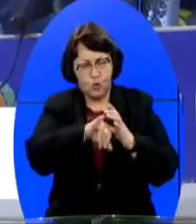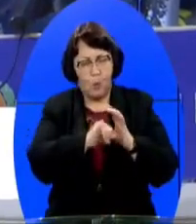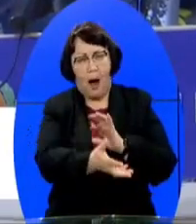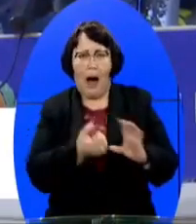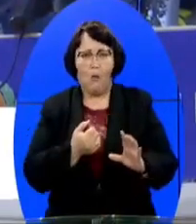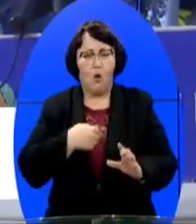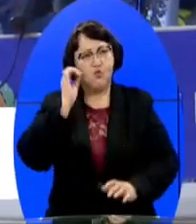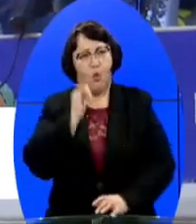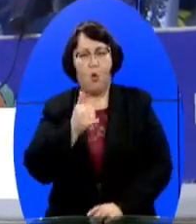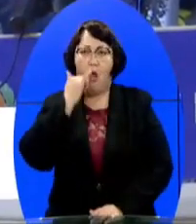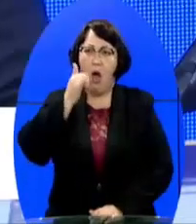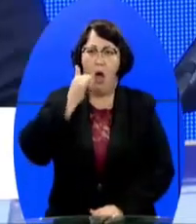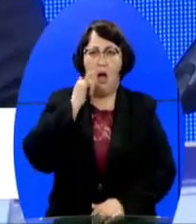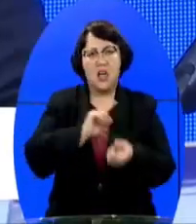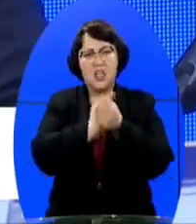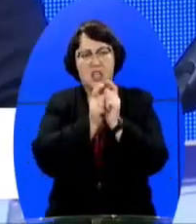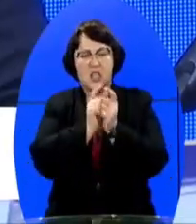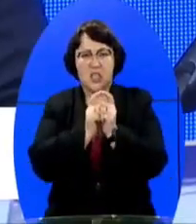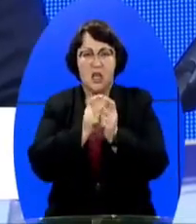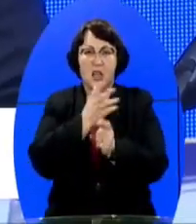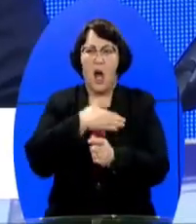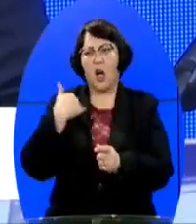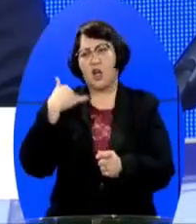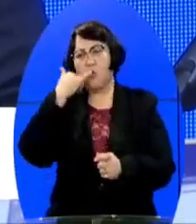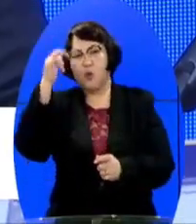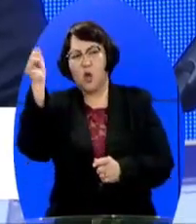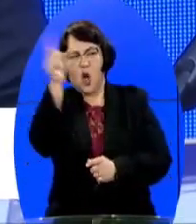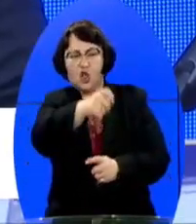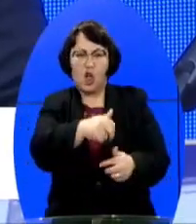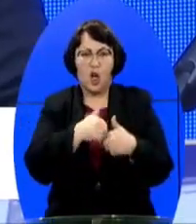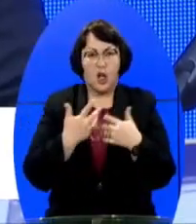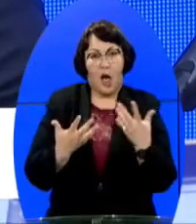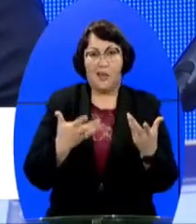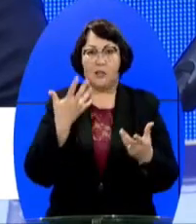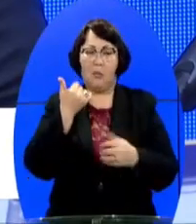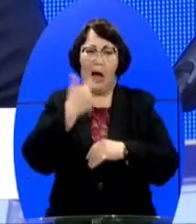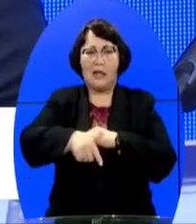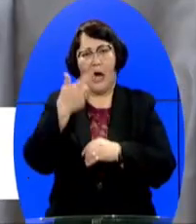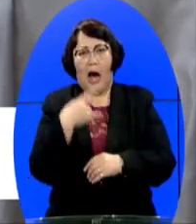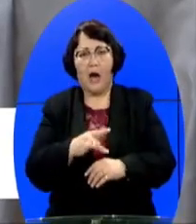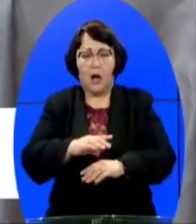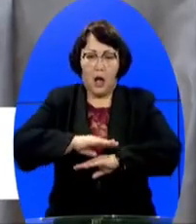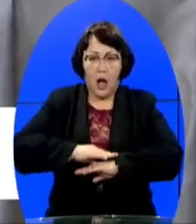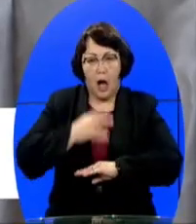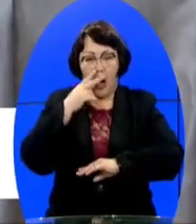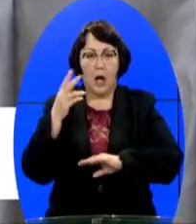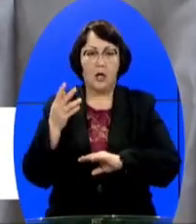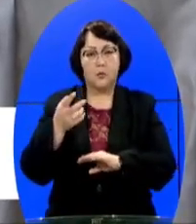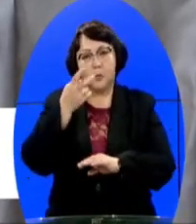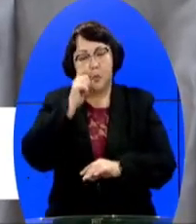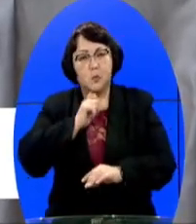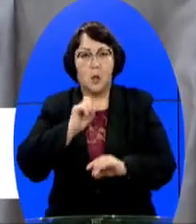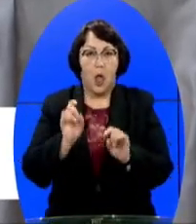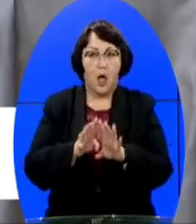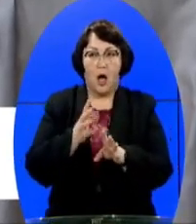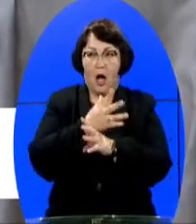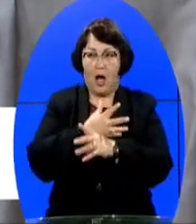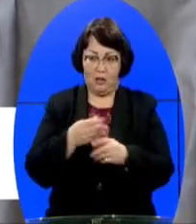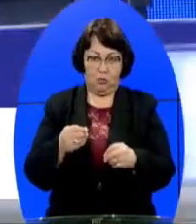тушаалтнуудаар уцтуулах явдал гарч байгаа юм байна. Мөн зарим иргэд гадагш гарах, тагтан дээр гарах гих мэт хүсэлт тавьж халдвар хамгааллын дэглэм зөрчхийг завдсан